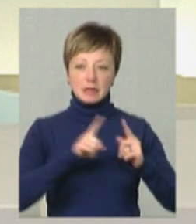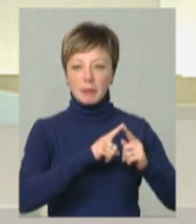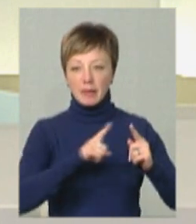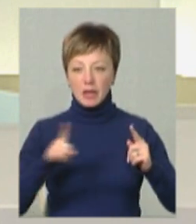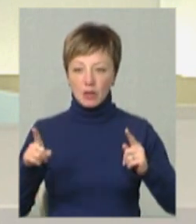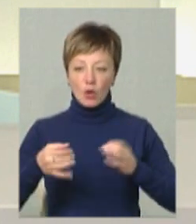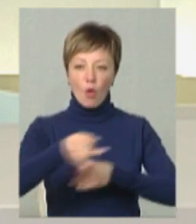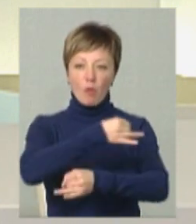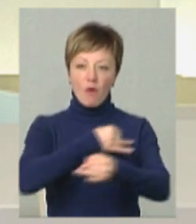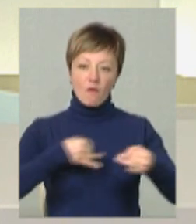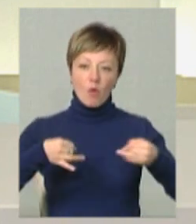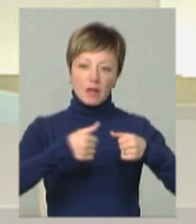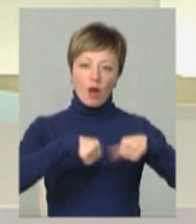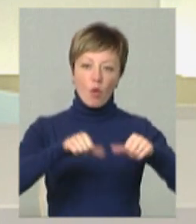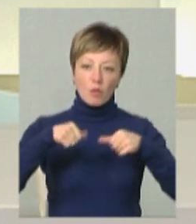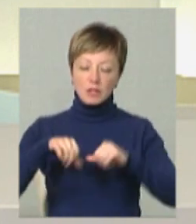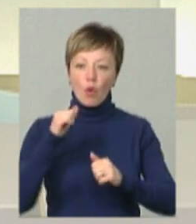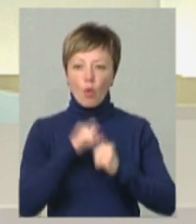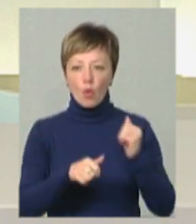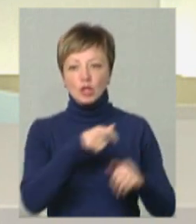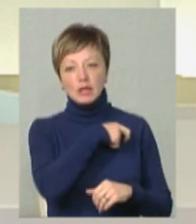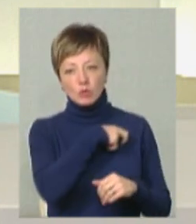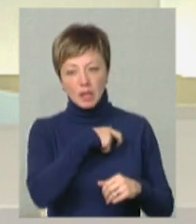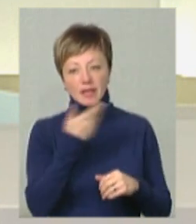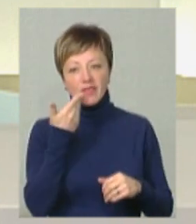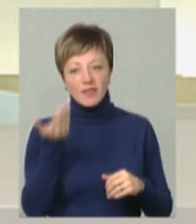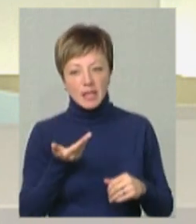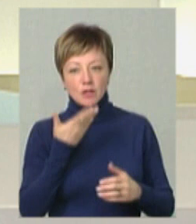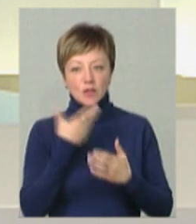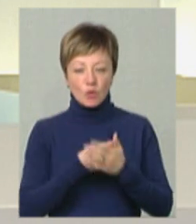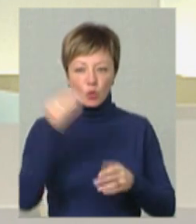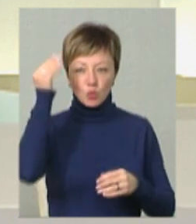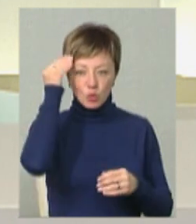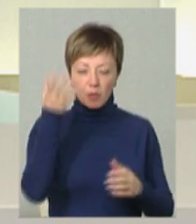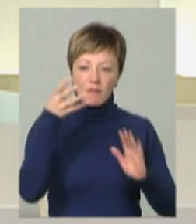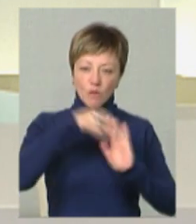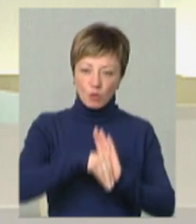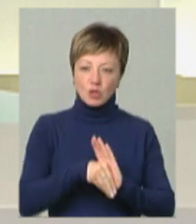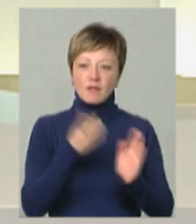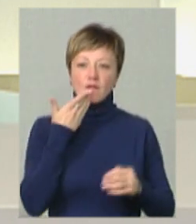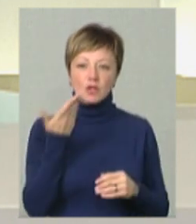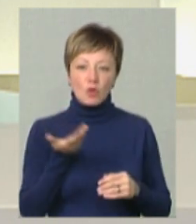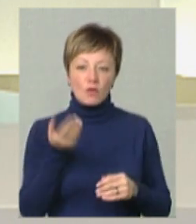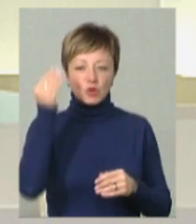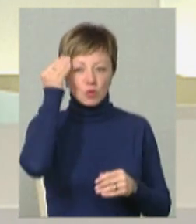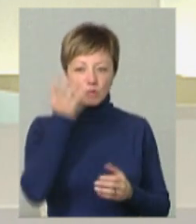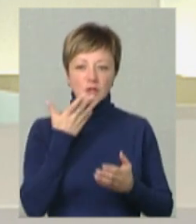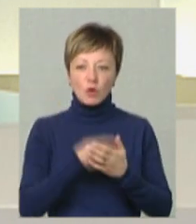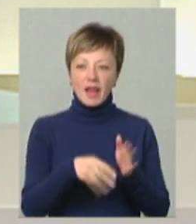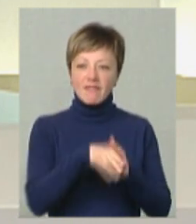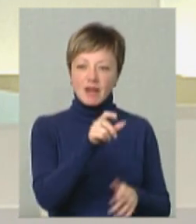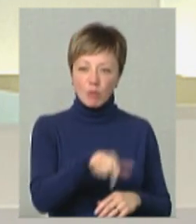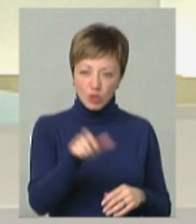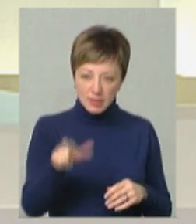періоду обговорення на комісіях, коли кожний депутат висловить свою думку, в тому числі і висловлюючи думку своїх